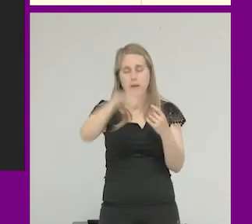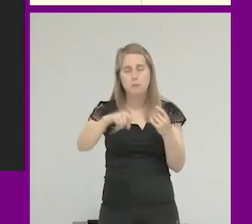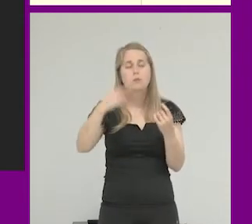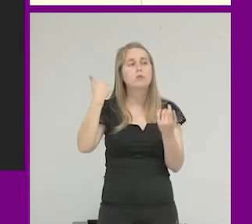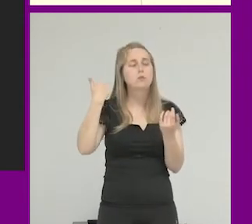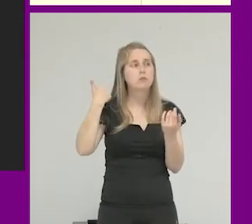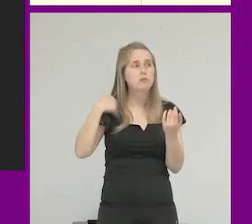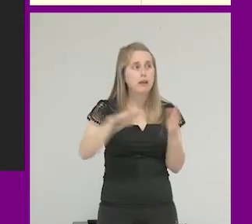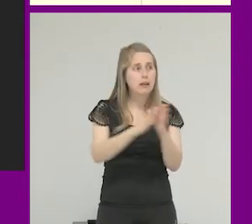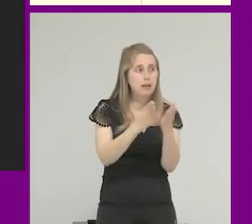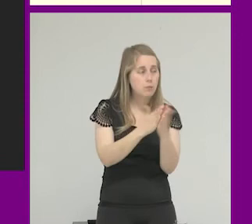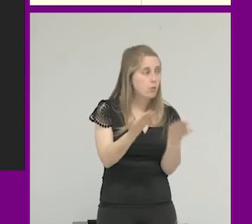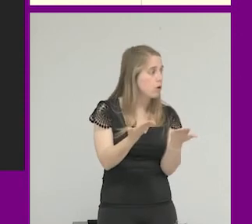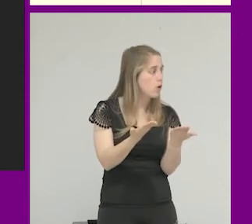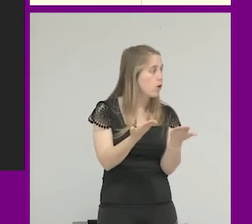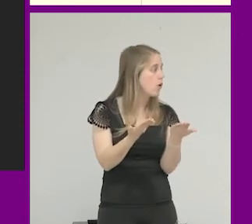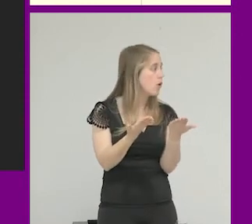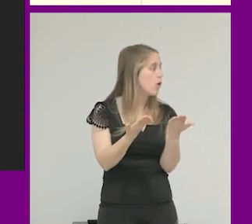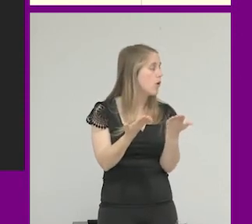liburu,